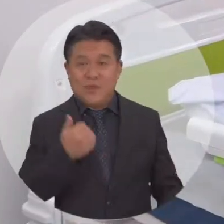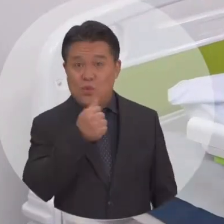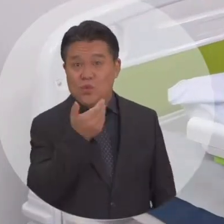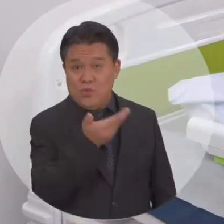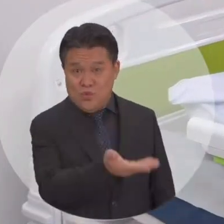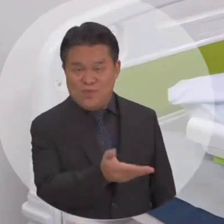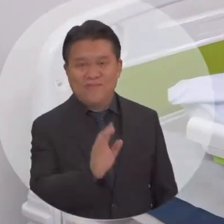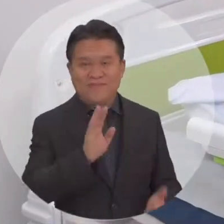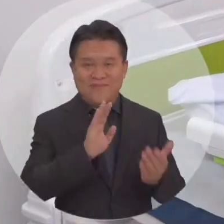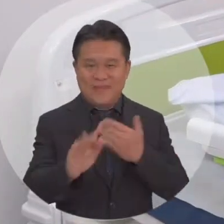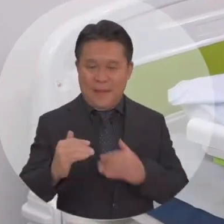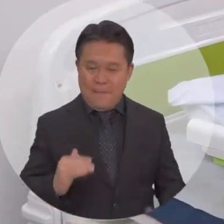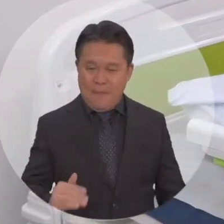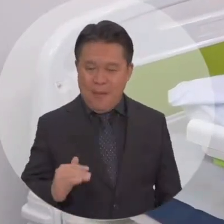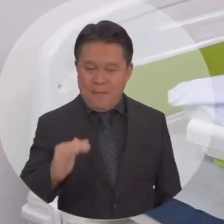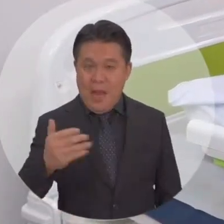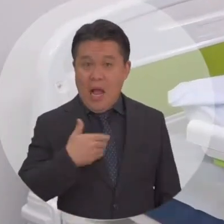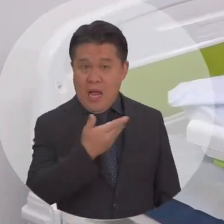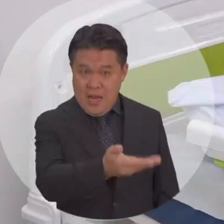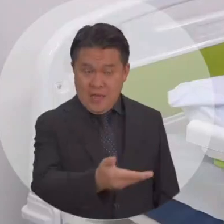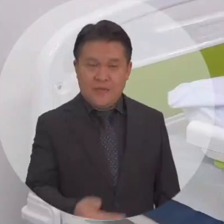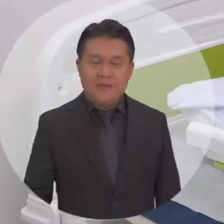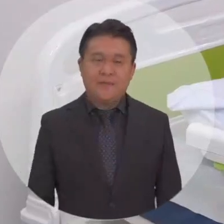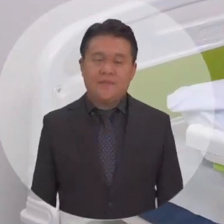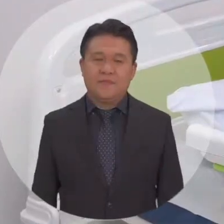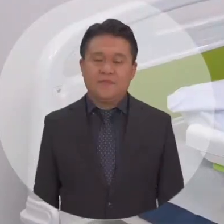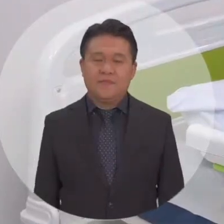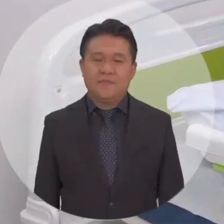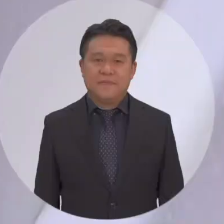대상자에게 자기소개 후 진행 순서를 설명합니다.